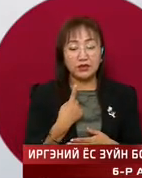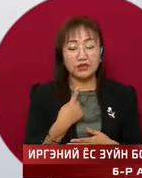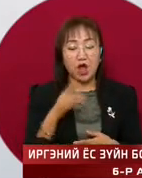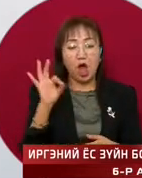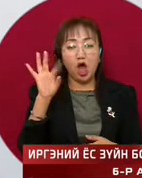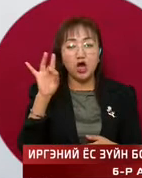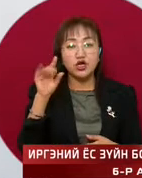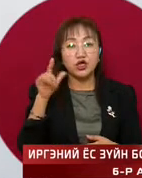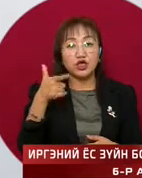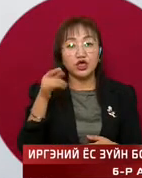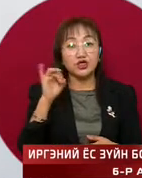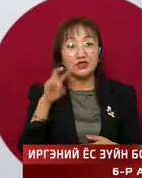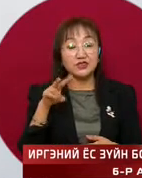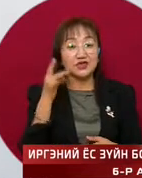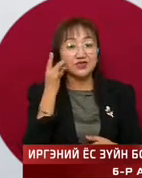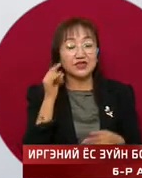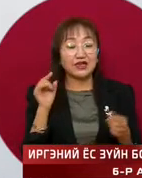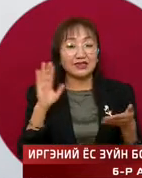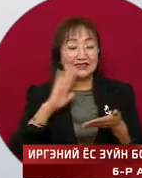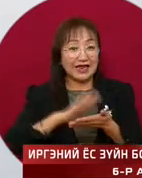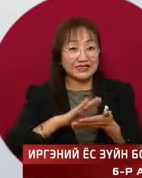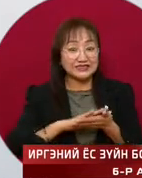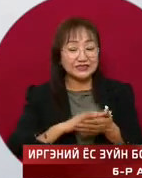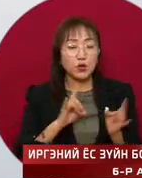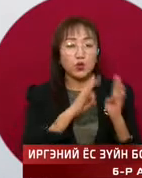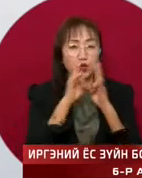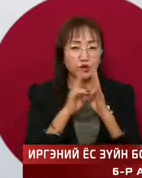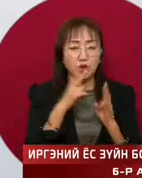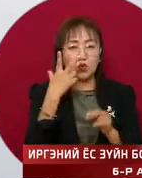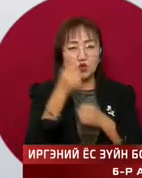танилцсан үерхэн нөхрлөөд 2-3 жил болжээ.